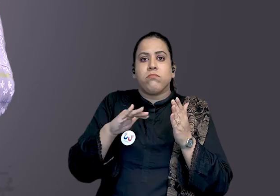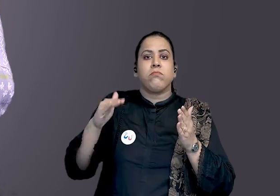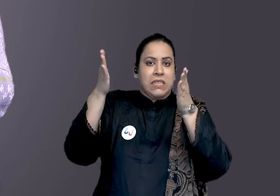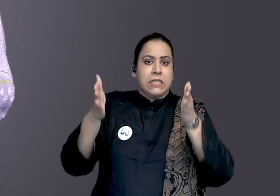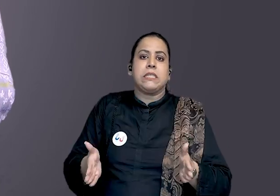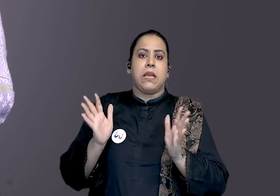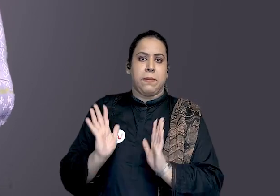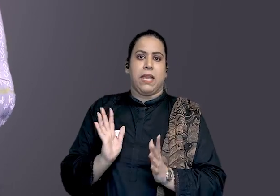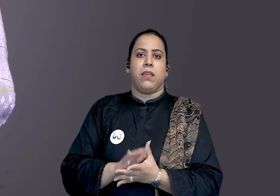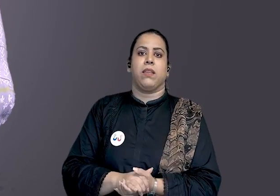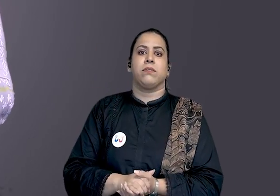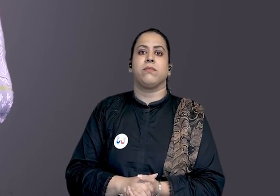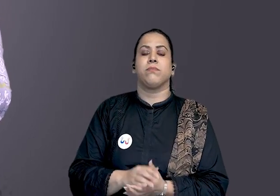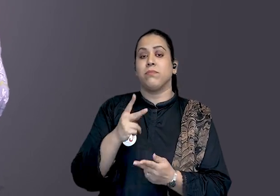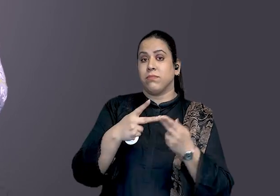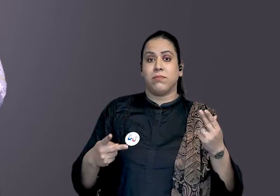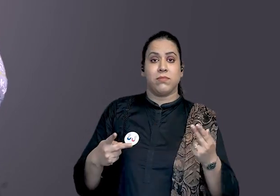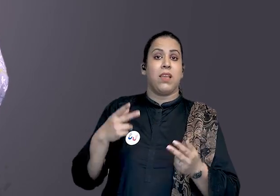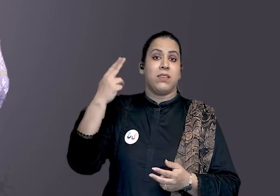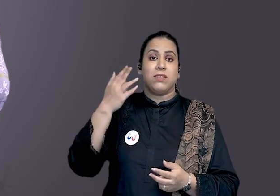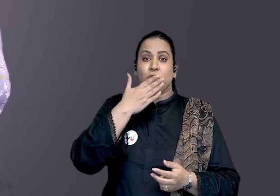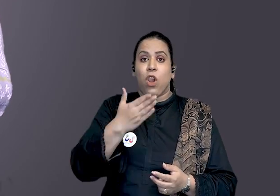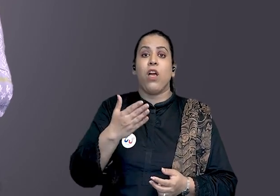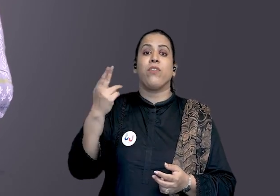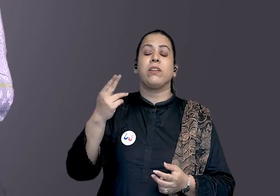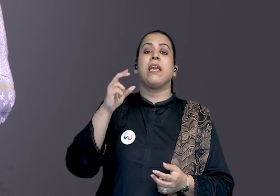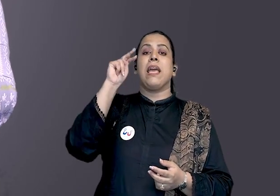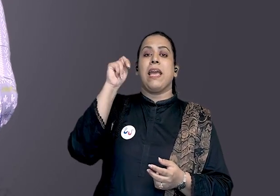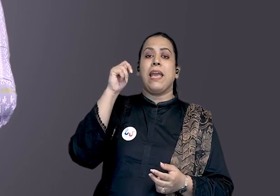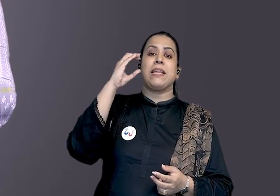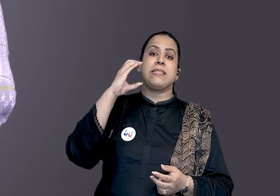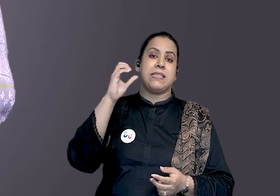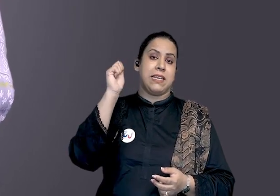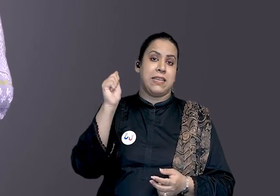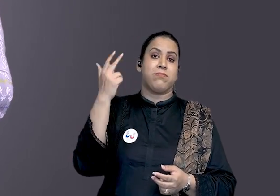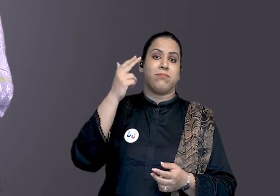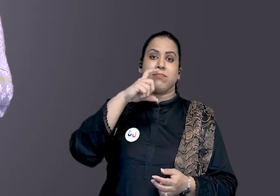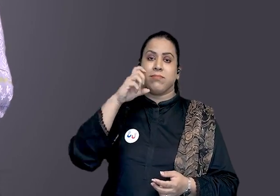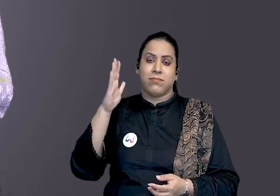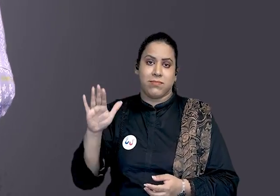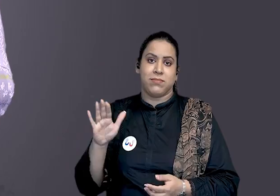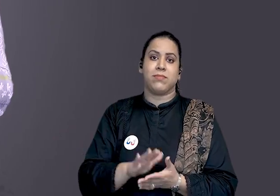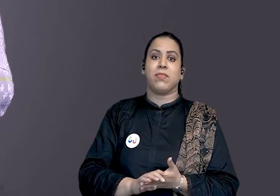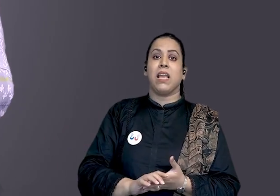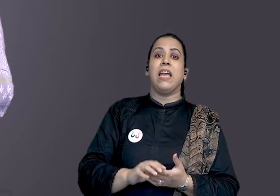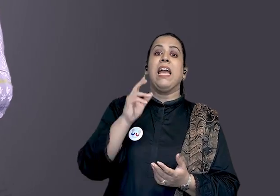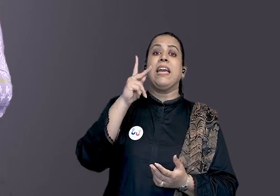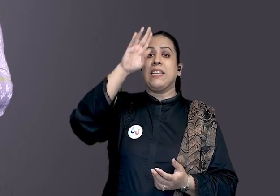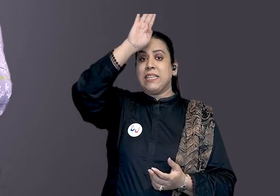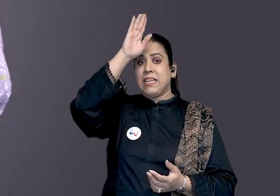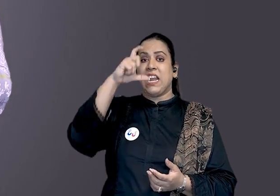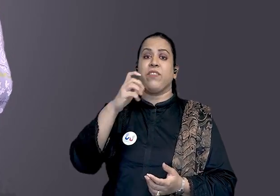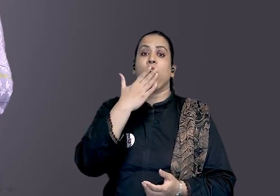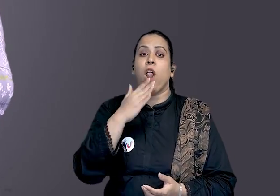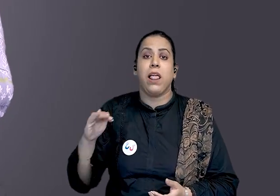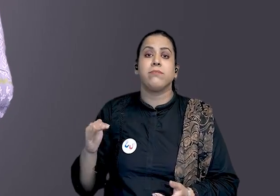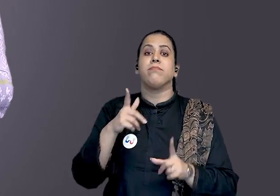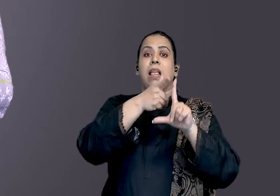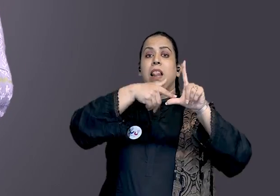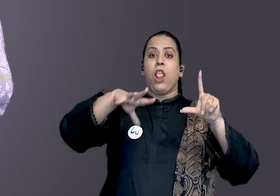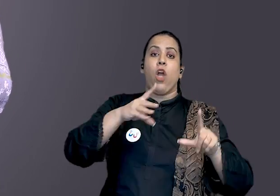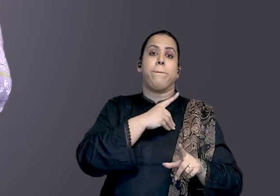کالج جو کہ لاہور میڈیکل کالج کے نام سے تھا، اسی طرح سے آپ کا اورینٹل کالج آف لینگویجز، پنجاب یونیورسٹی،